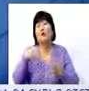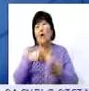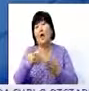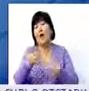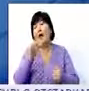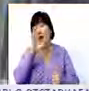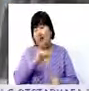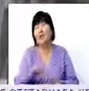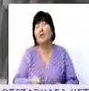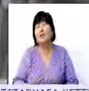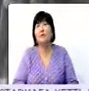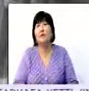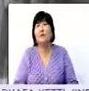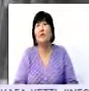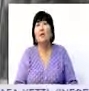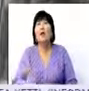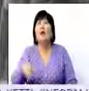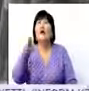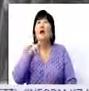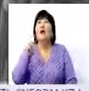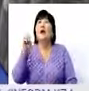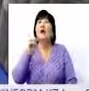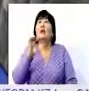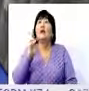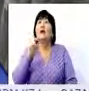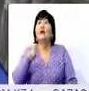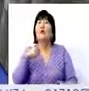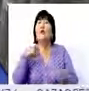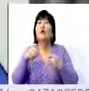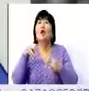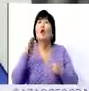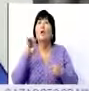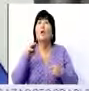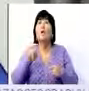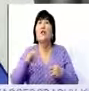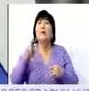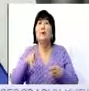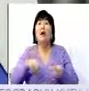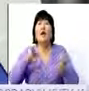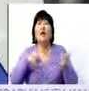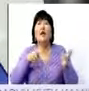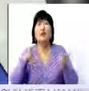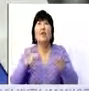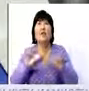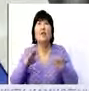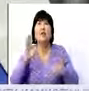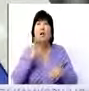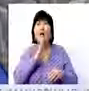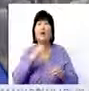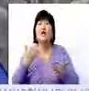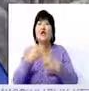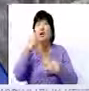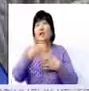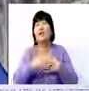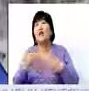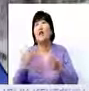алады. Дариға Есқараева осы жәрмеңкеге Төретам кентінен арнайы келіпті. Балалары анасына жаңа жыл